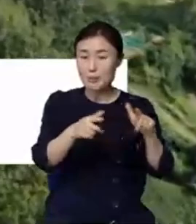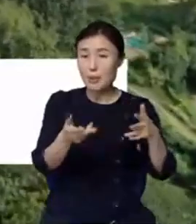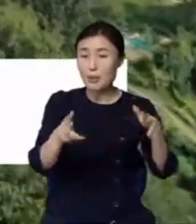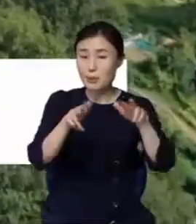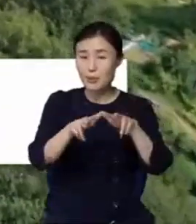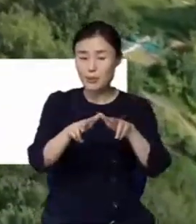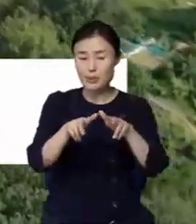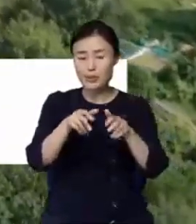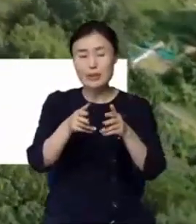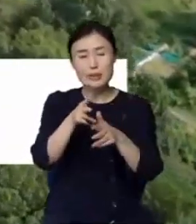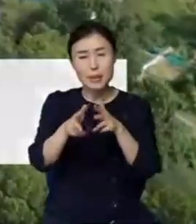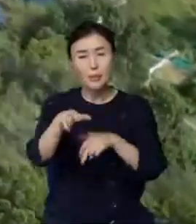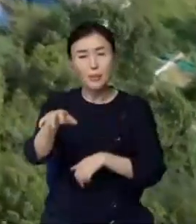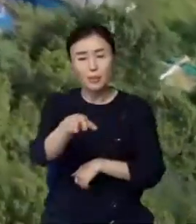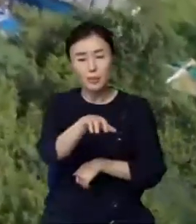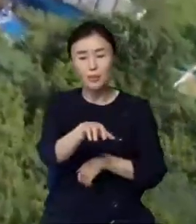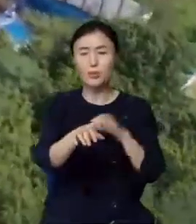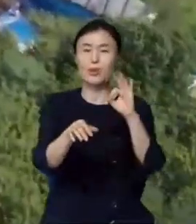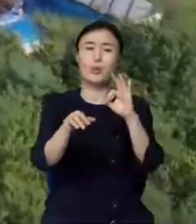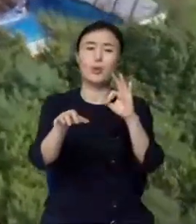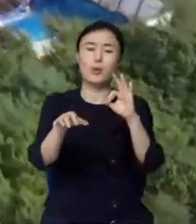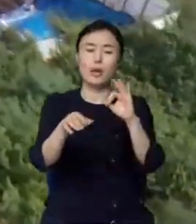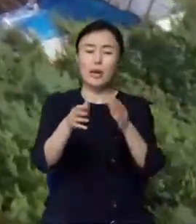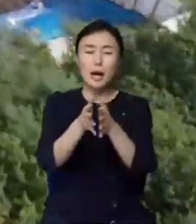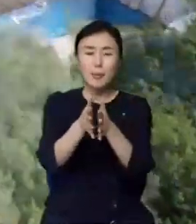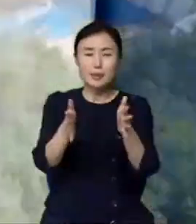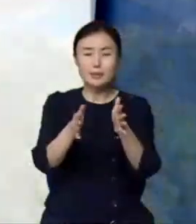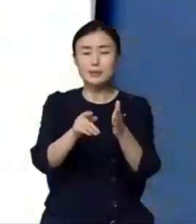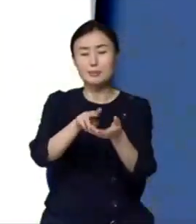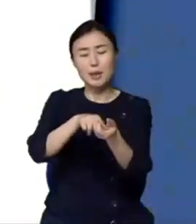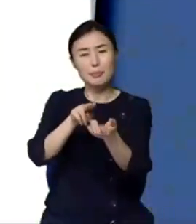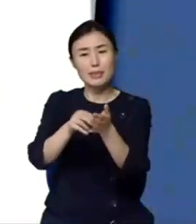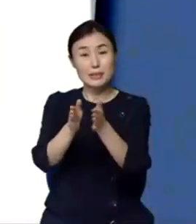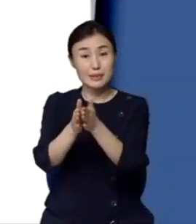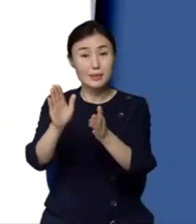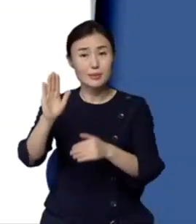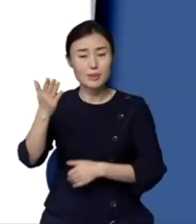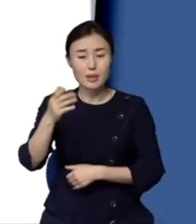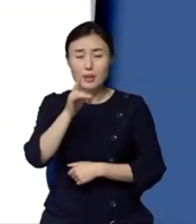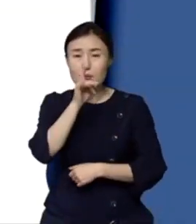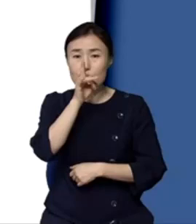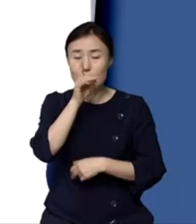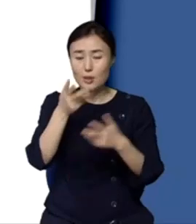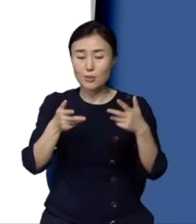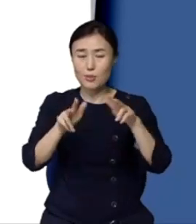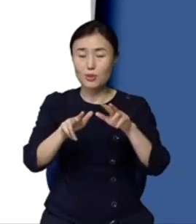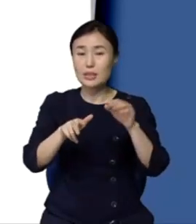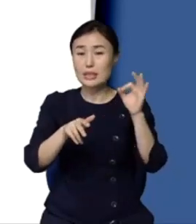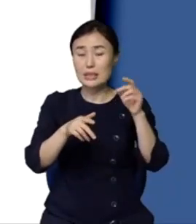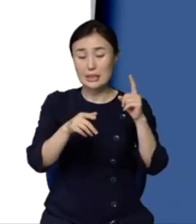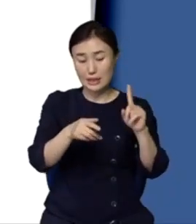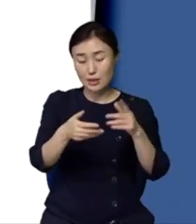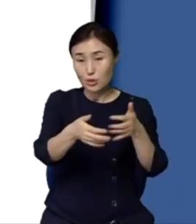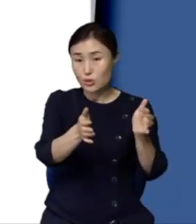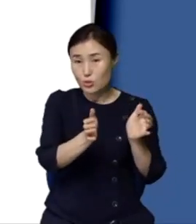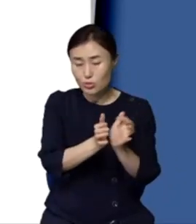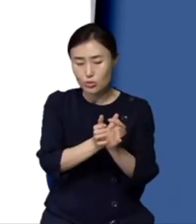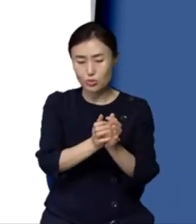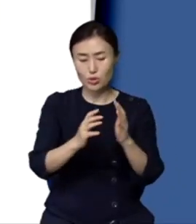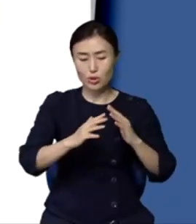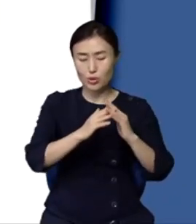사업지 10곳의 아파트 분양도 본격화됩니다. 중앙공원 1지구 등 5곳은 건축 심의를 진행하고